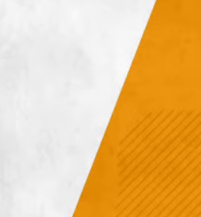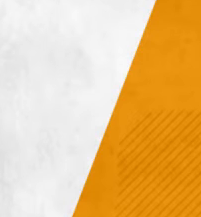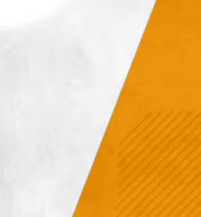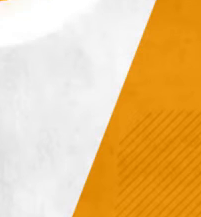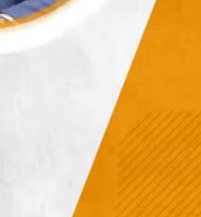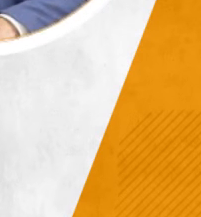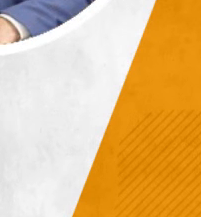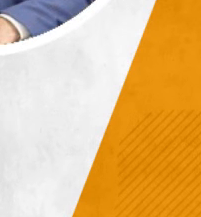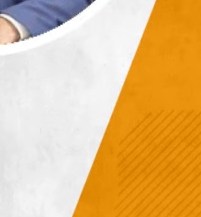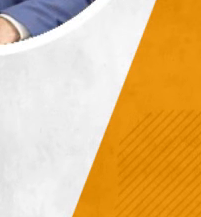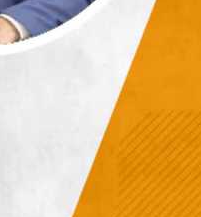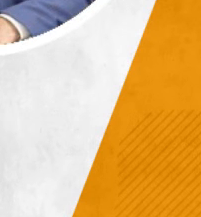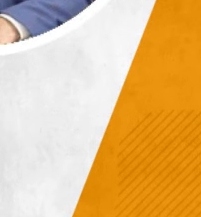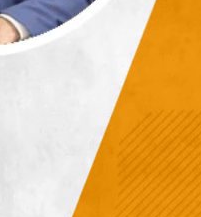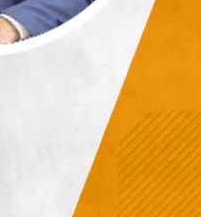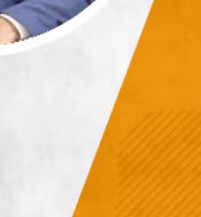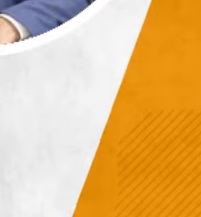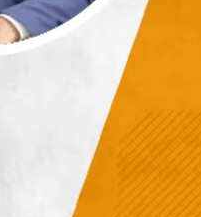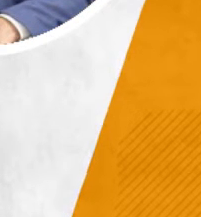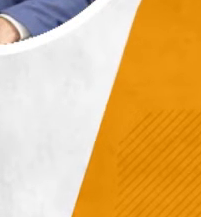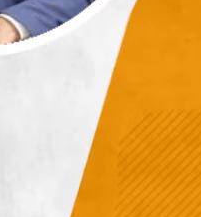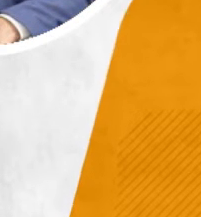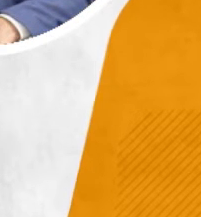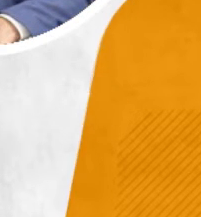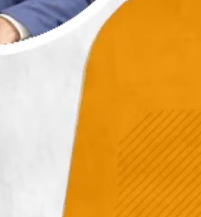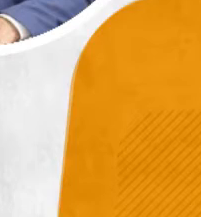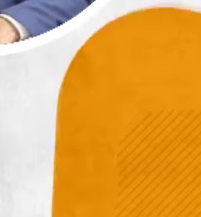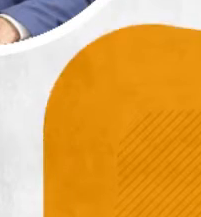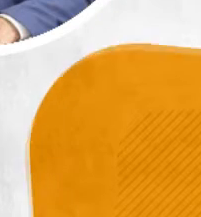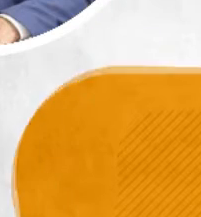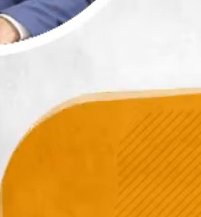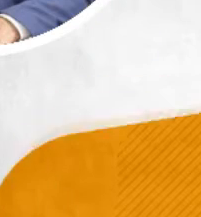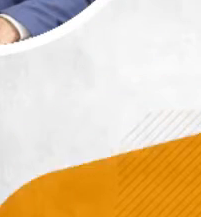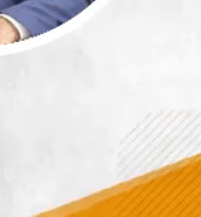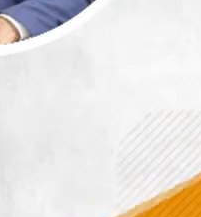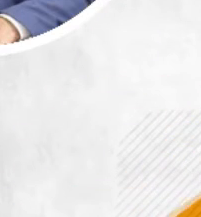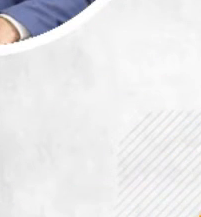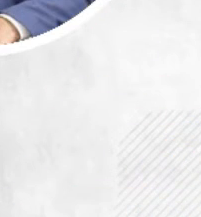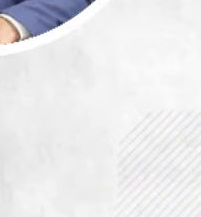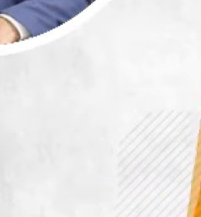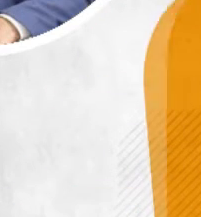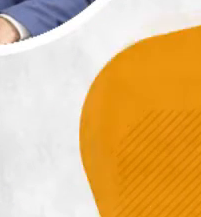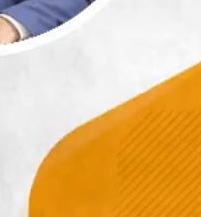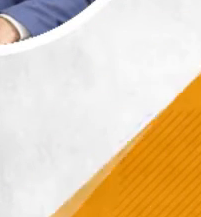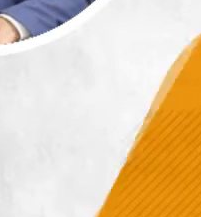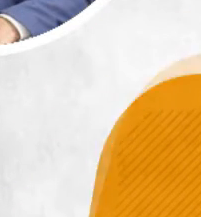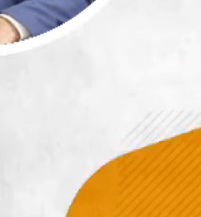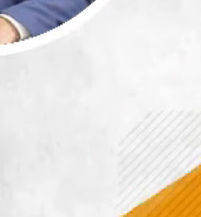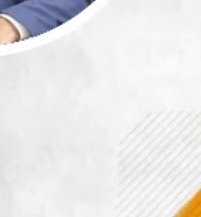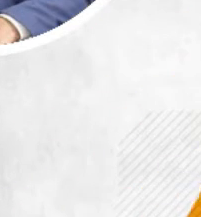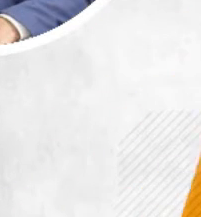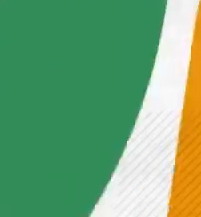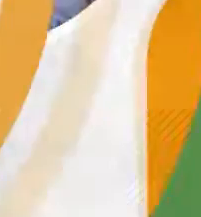konuyla ilgili merak edilenleri döner sermaye İşletme Müdürü Ahmet Bulut Az sonra Yeni güne merhaba da